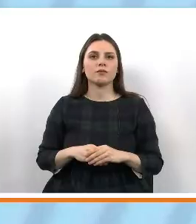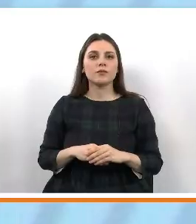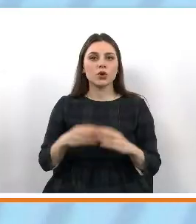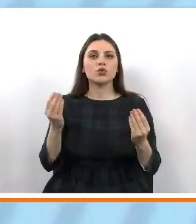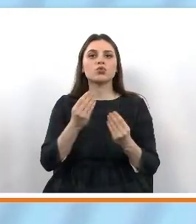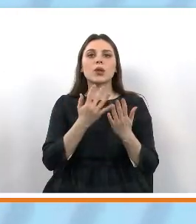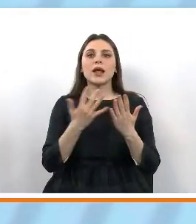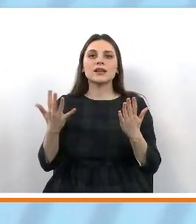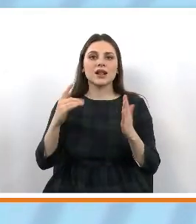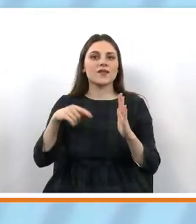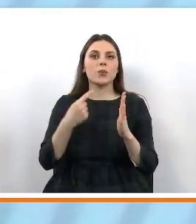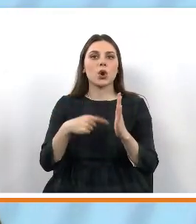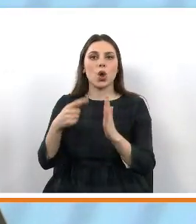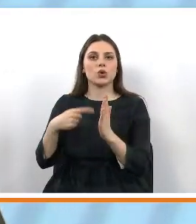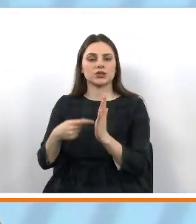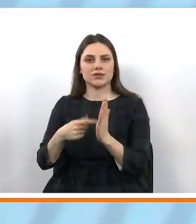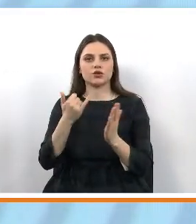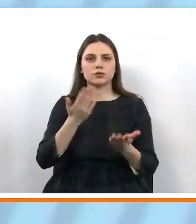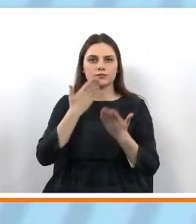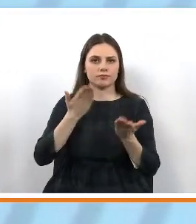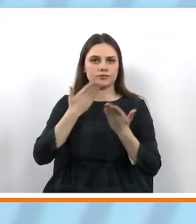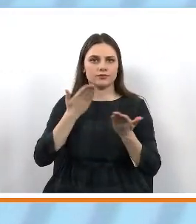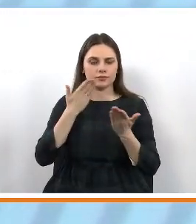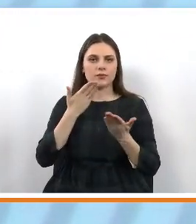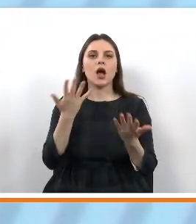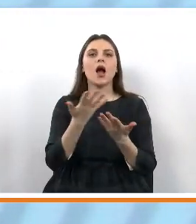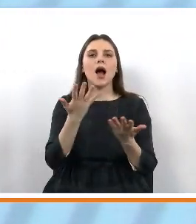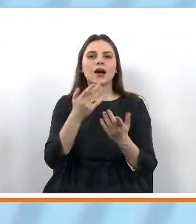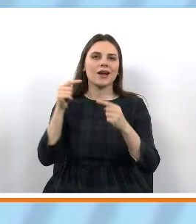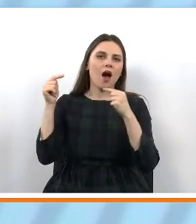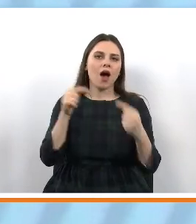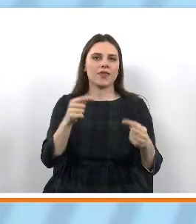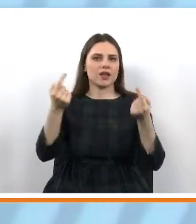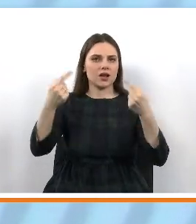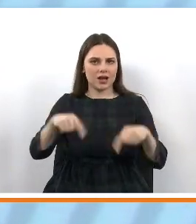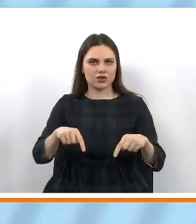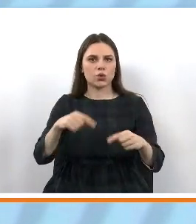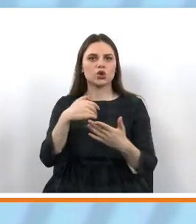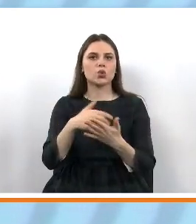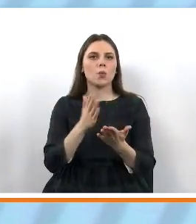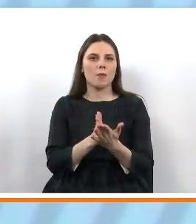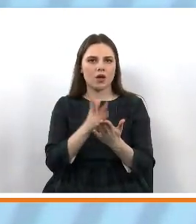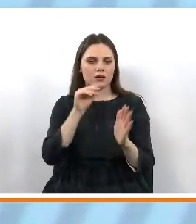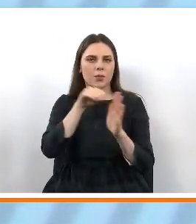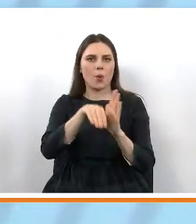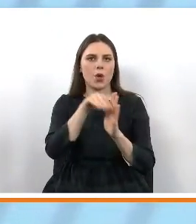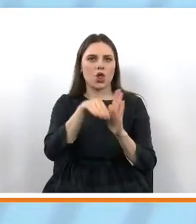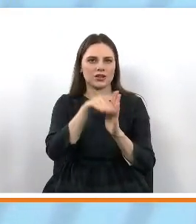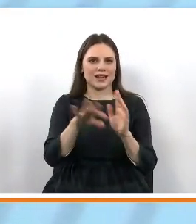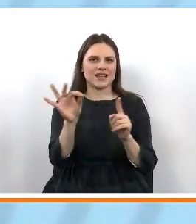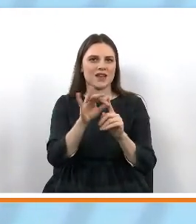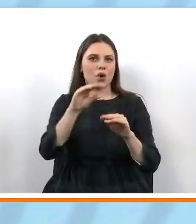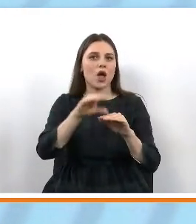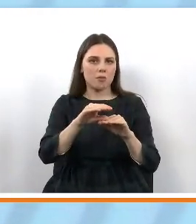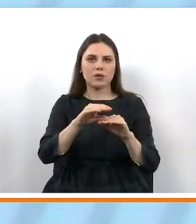несколько вопросов, наверное, я сейчас зачитаю. Какие антикризисные инструменты наполнения целевого капитала вы могли бы сформулировать?